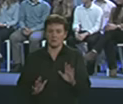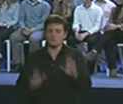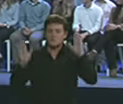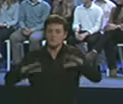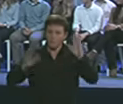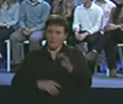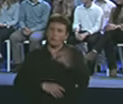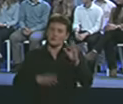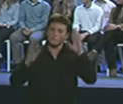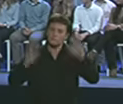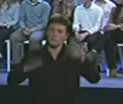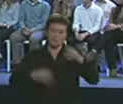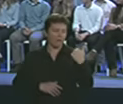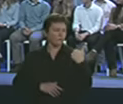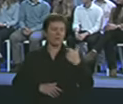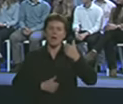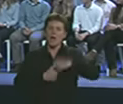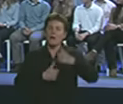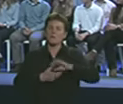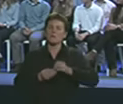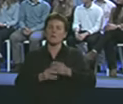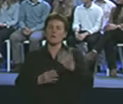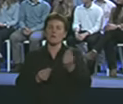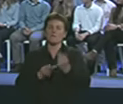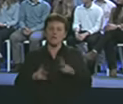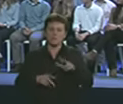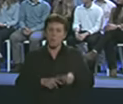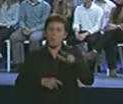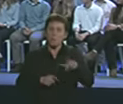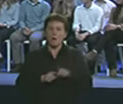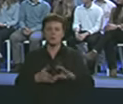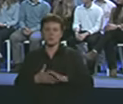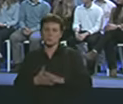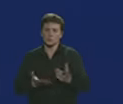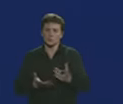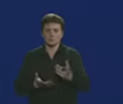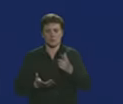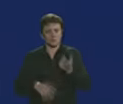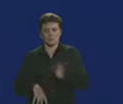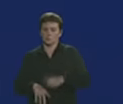musulmans, lors de la tragédie de Toulouse et de Montauban, n'ont pas été victimes d'amalgame, c'est parce